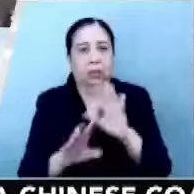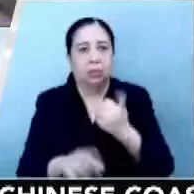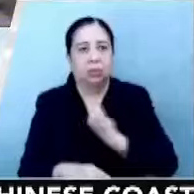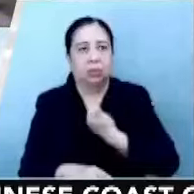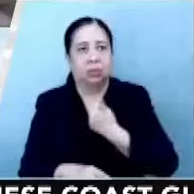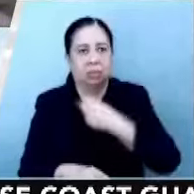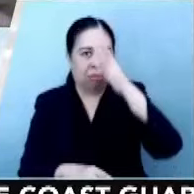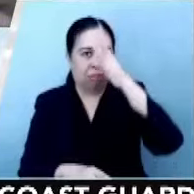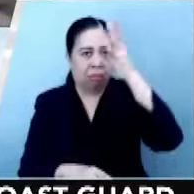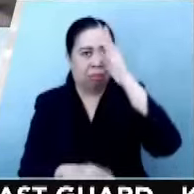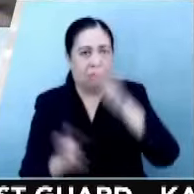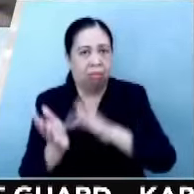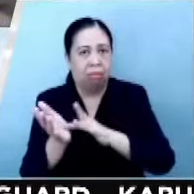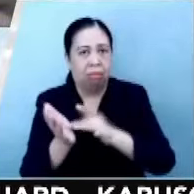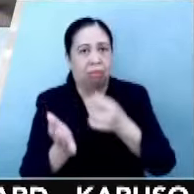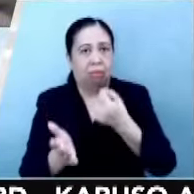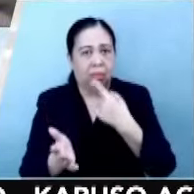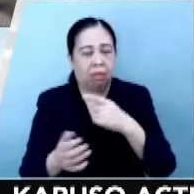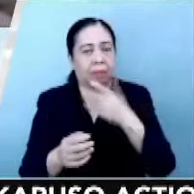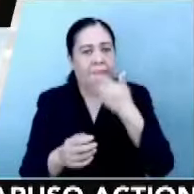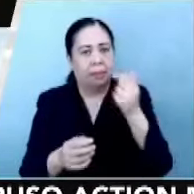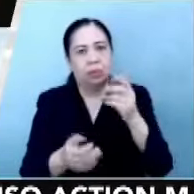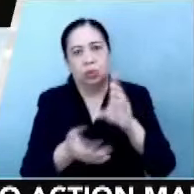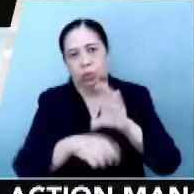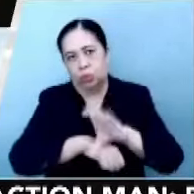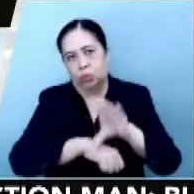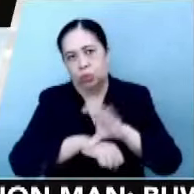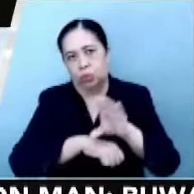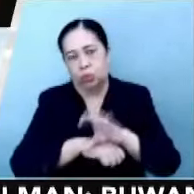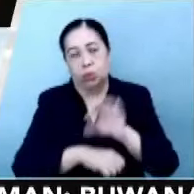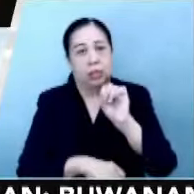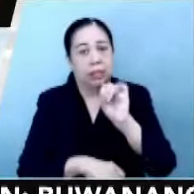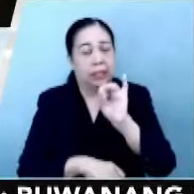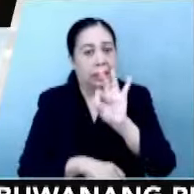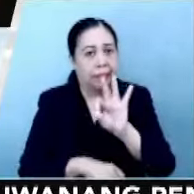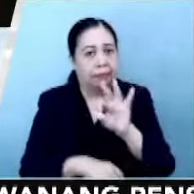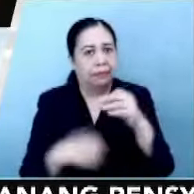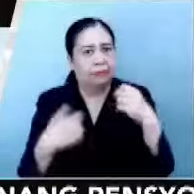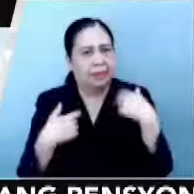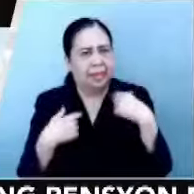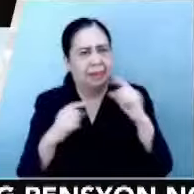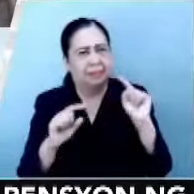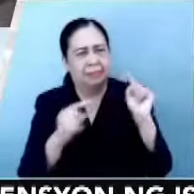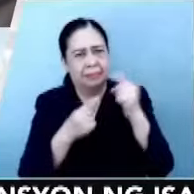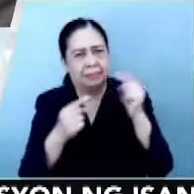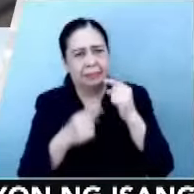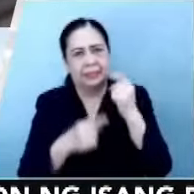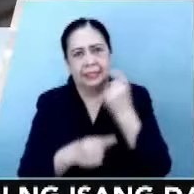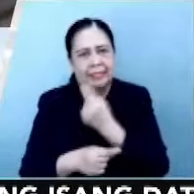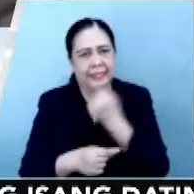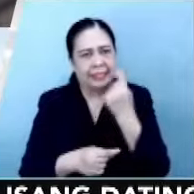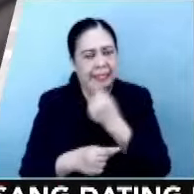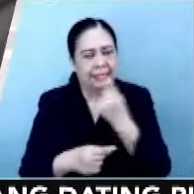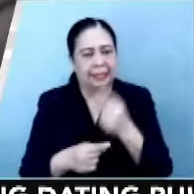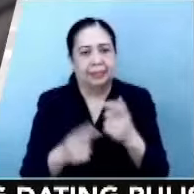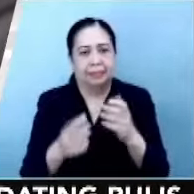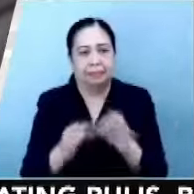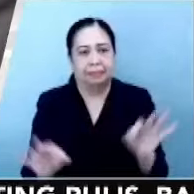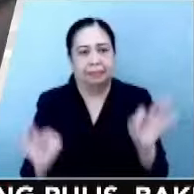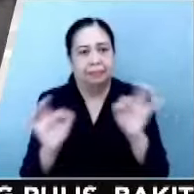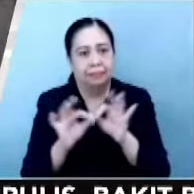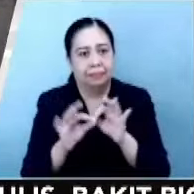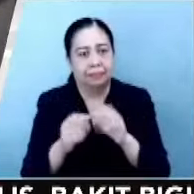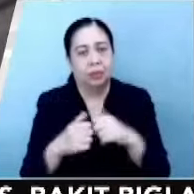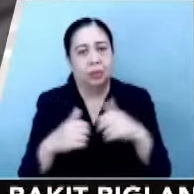mag-self-medicate at agad magpakonsulta kung sakaling may indahing sakit sa ngipin. Malaking bagay itong Ngiting